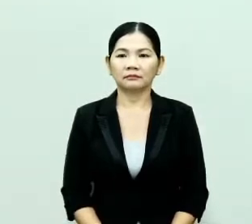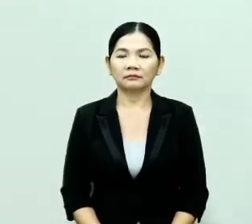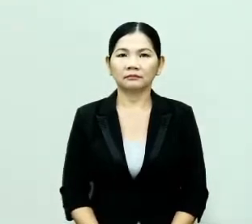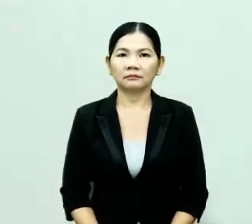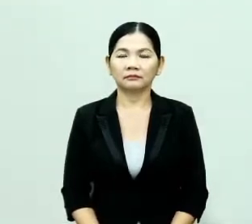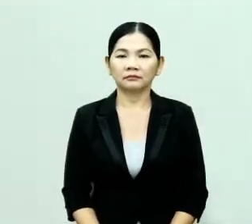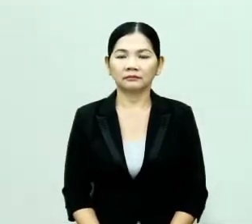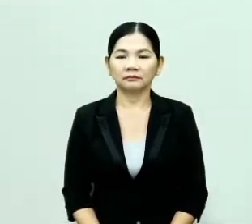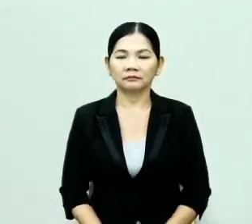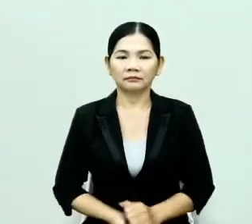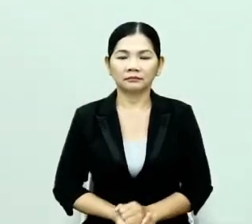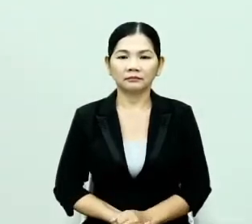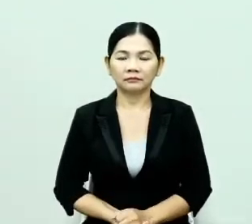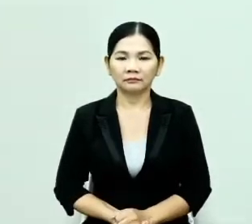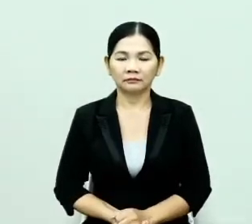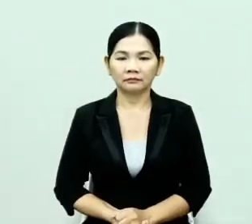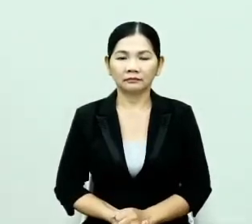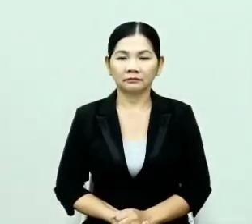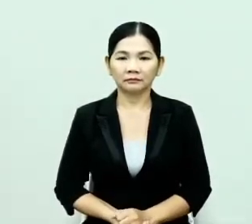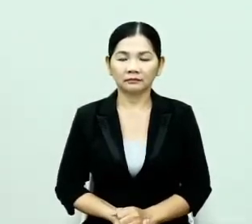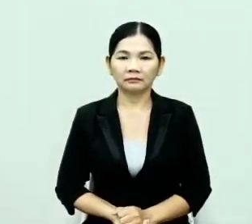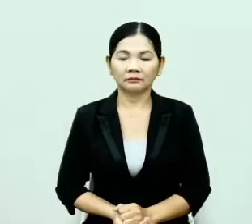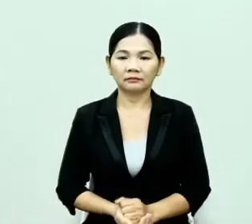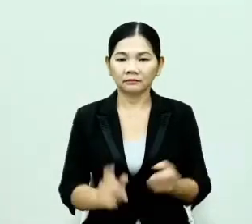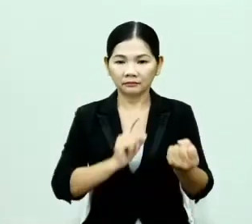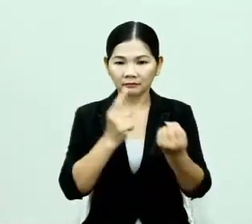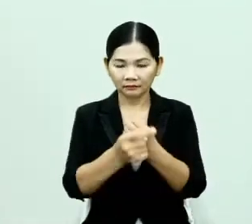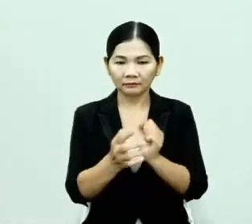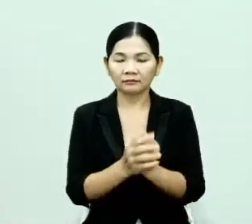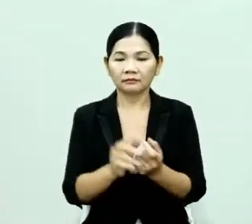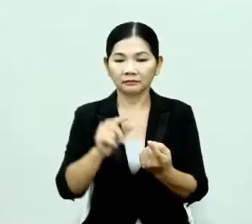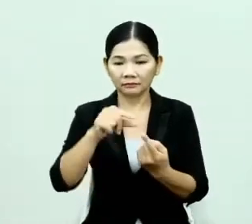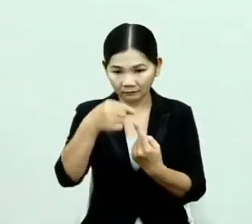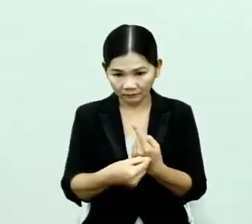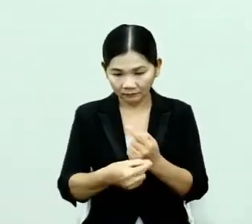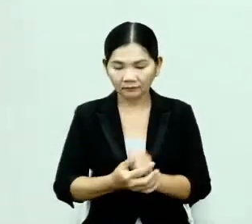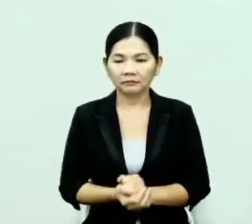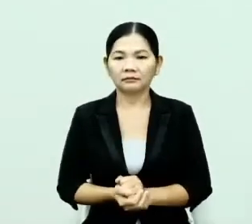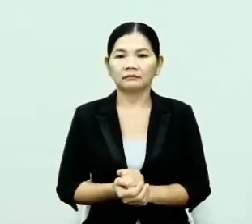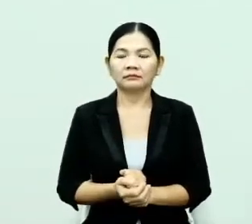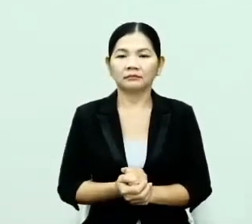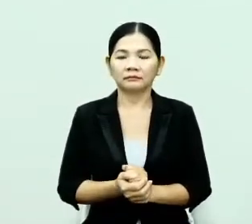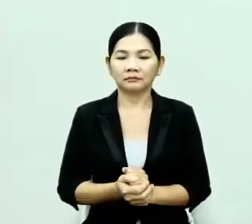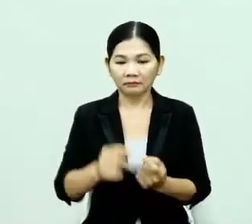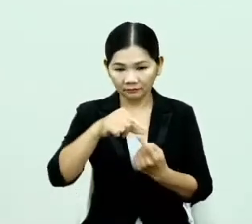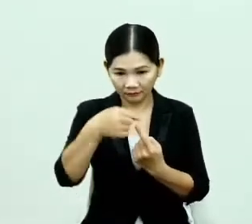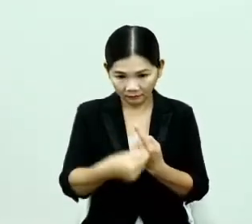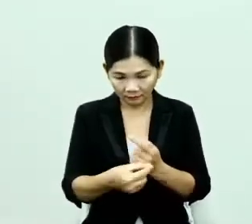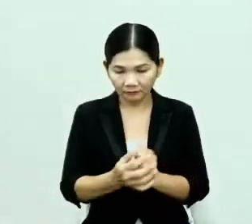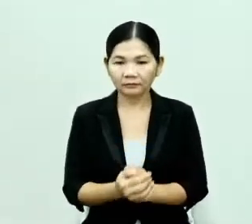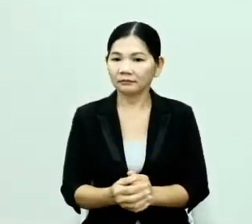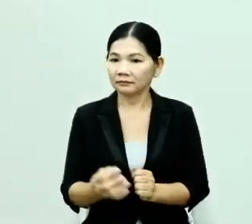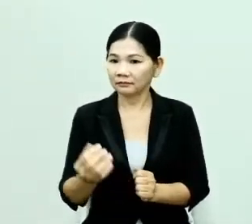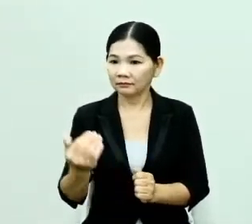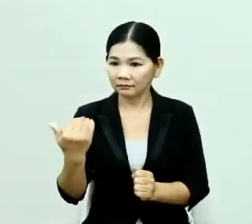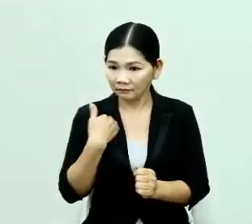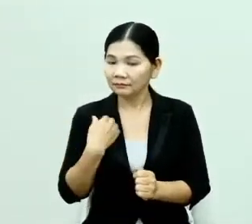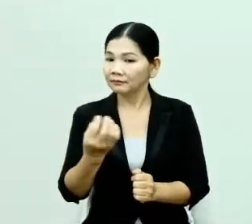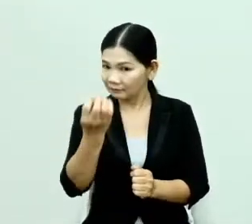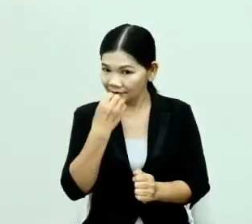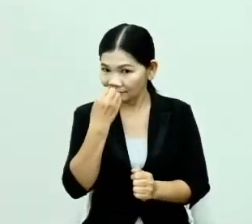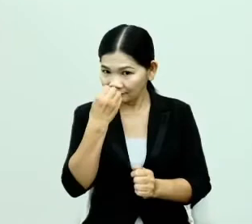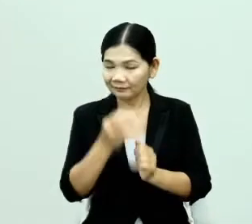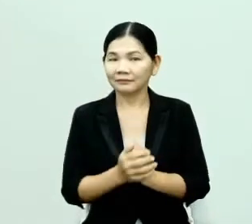ចានេះគឺចាគឺរូបផ្លែចេកកូនណាចាគឺចេកកូនកូនធ្លាប់ញ៉ាំហ្នឹងកូន